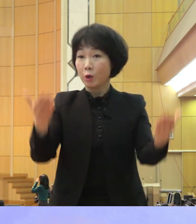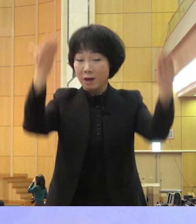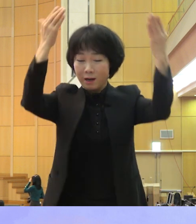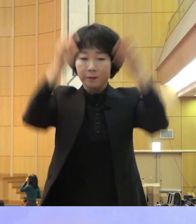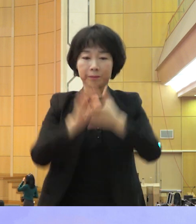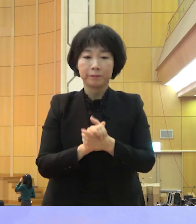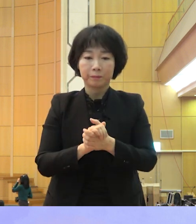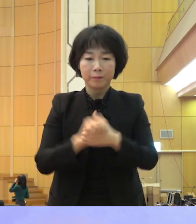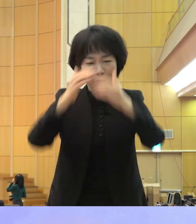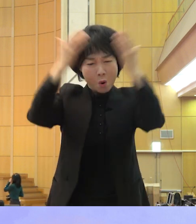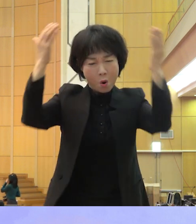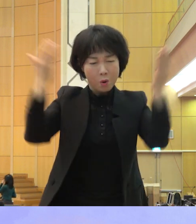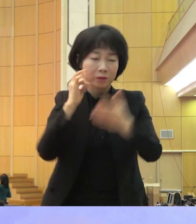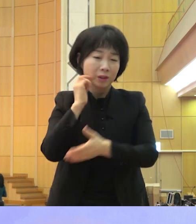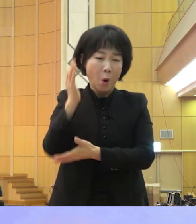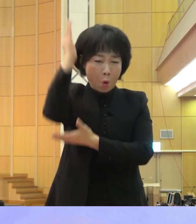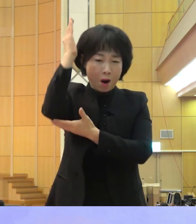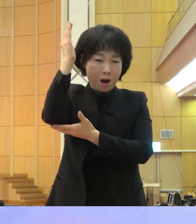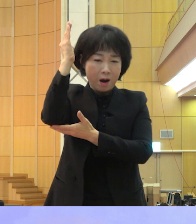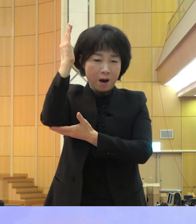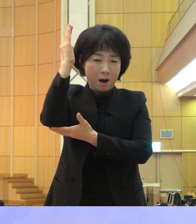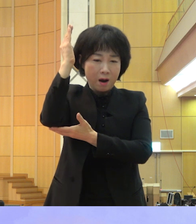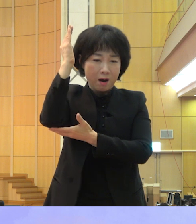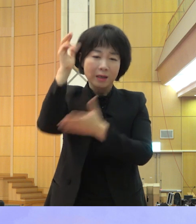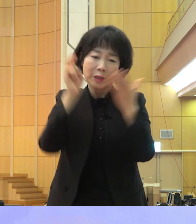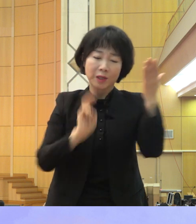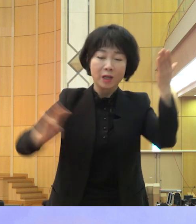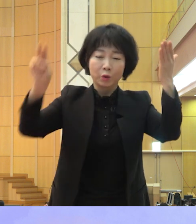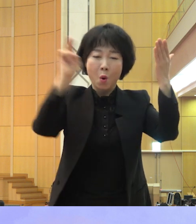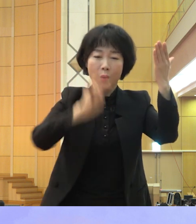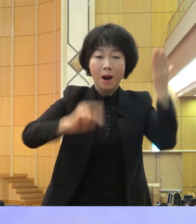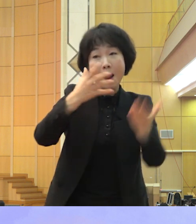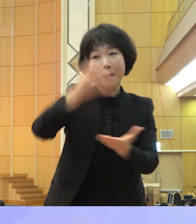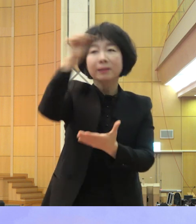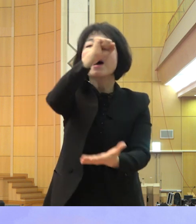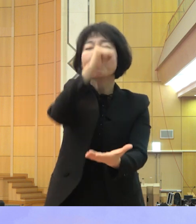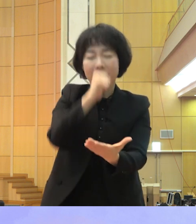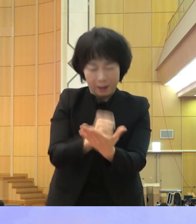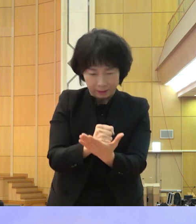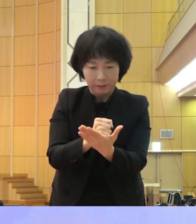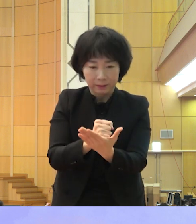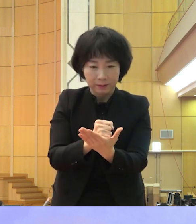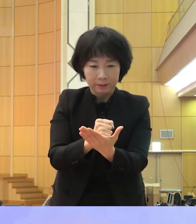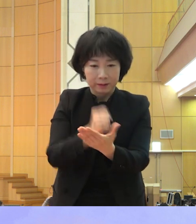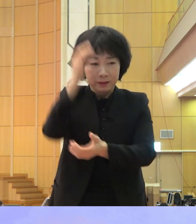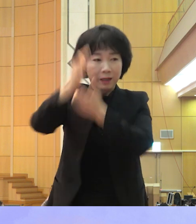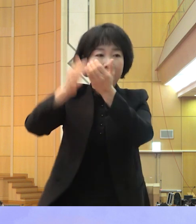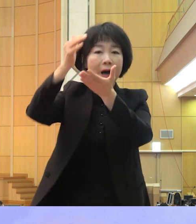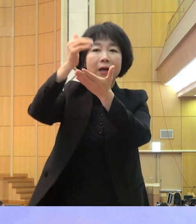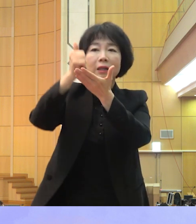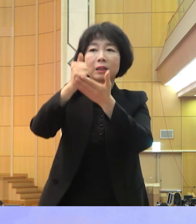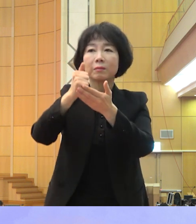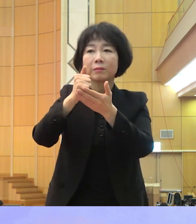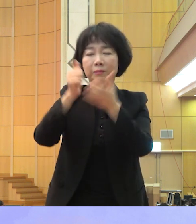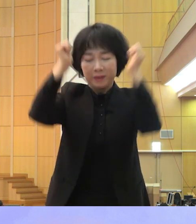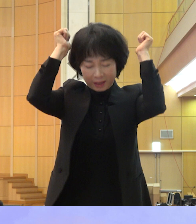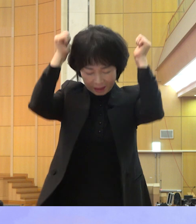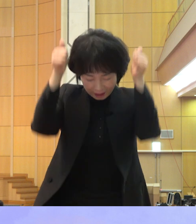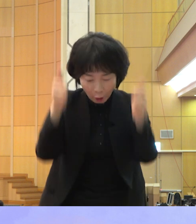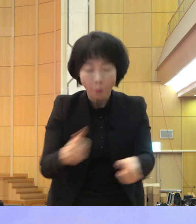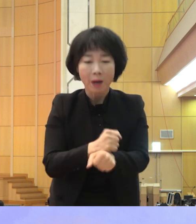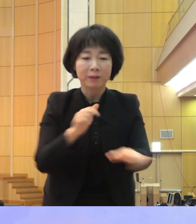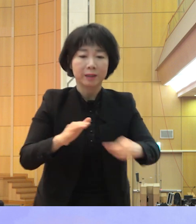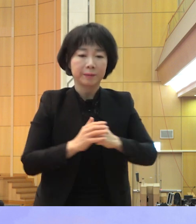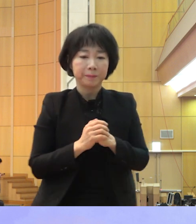할렐루야. 모든 영광과 존귀와 찬송을 받으시기에 합당하신 하나님을